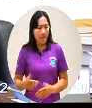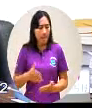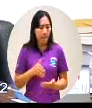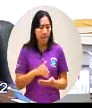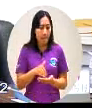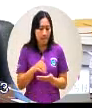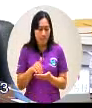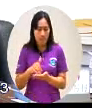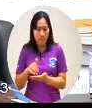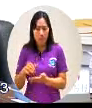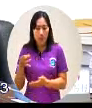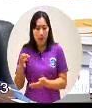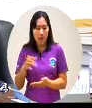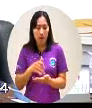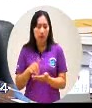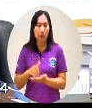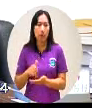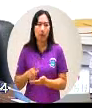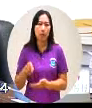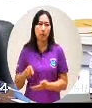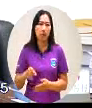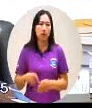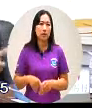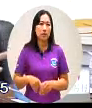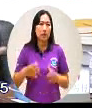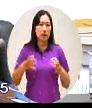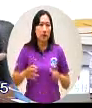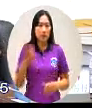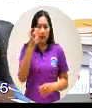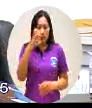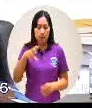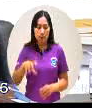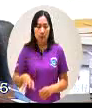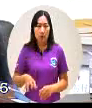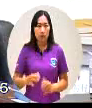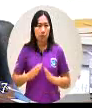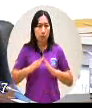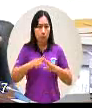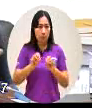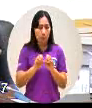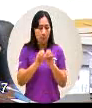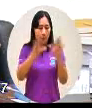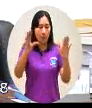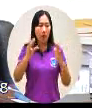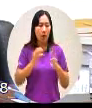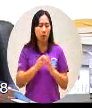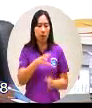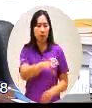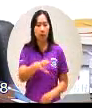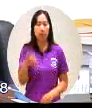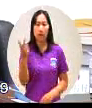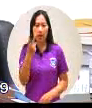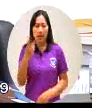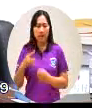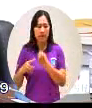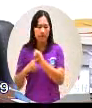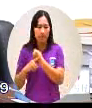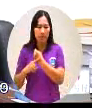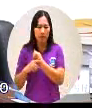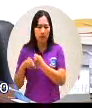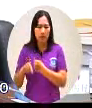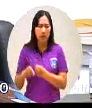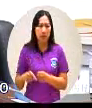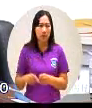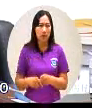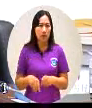是咱的这个都发局，咱会当依照这种占比例70%，是不是中央许可会当我们增加到10%？那是